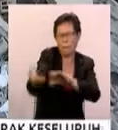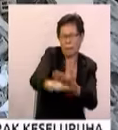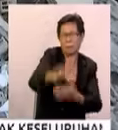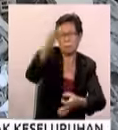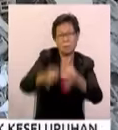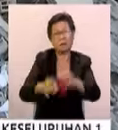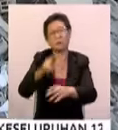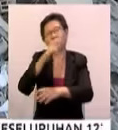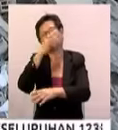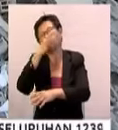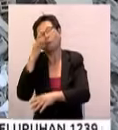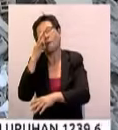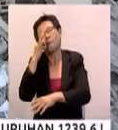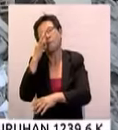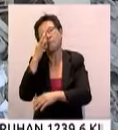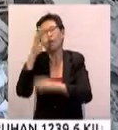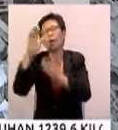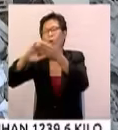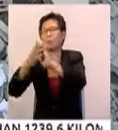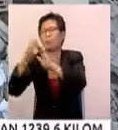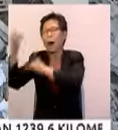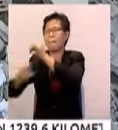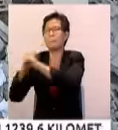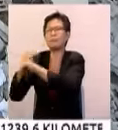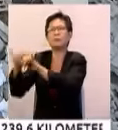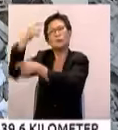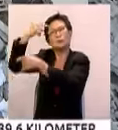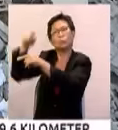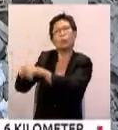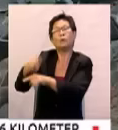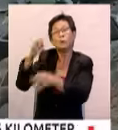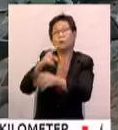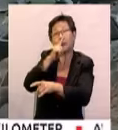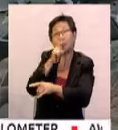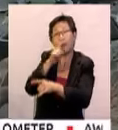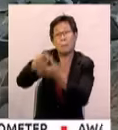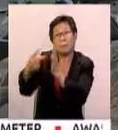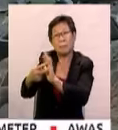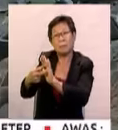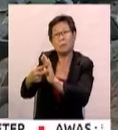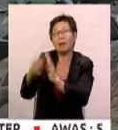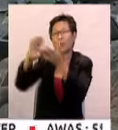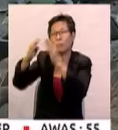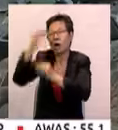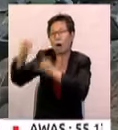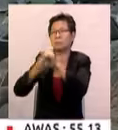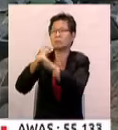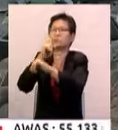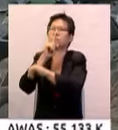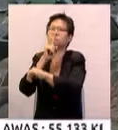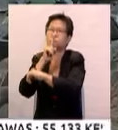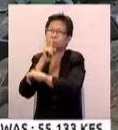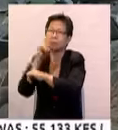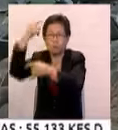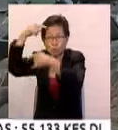Sekiranya berdiam diri, komuniti antarabangsa seolah-olah masih bersetuju dengan penggunaan kuasa tidak seimbang oleh rejim Zionis.